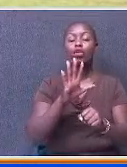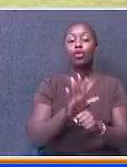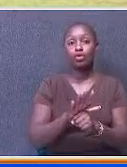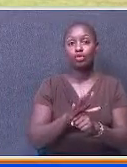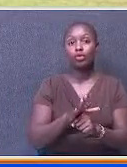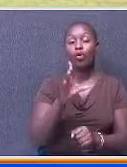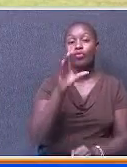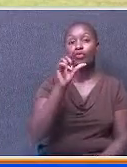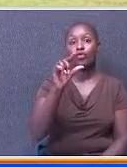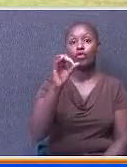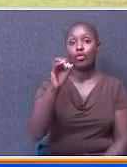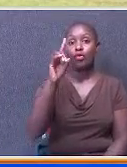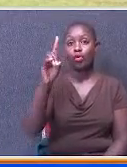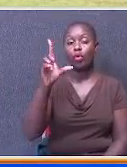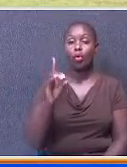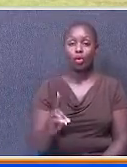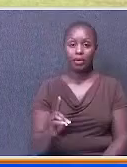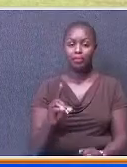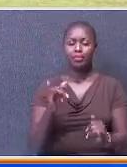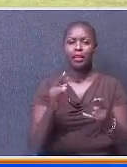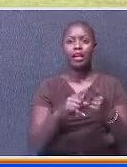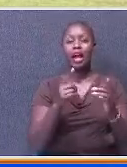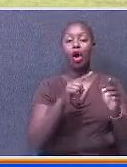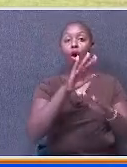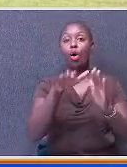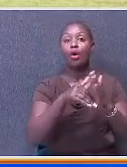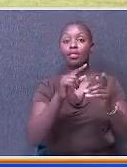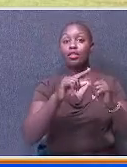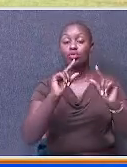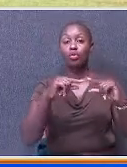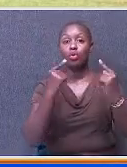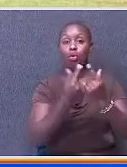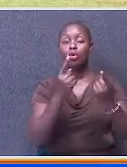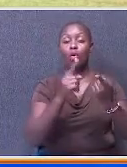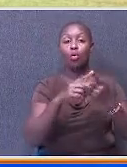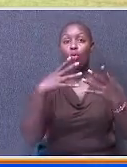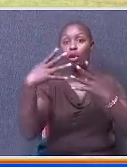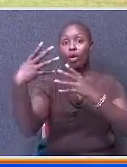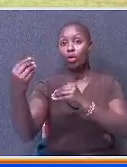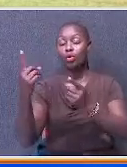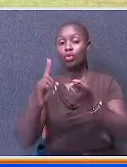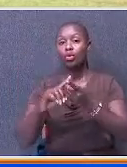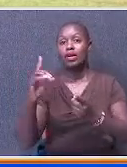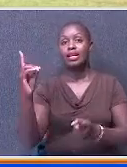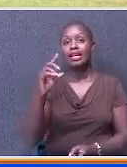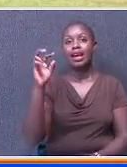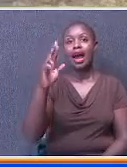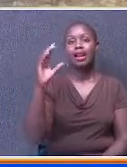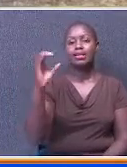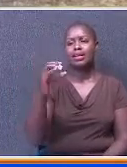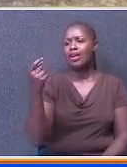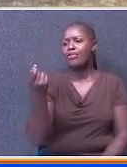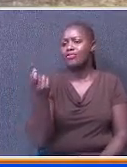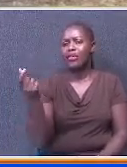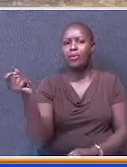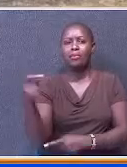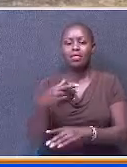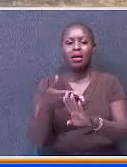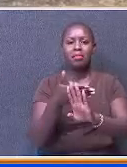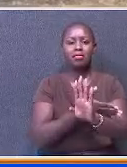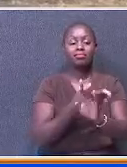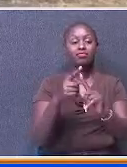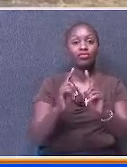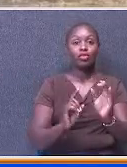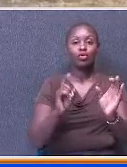majeshi vya Jumuiya ya Afrika Mashariki vinaelekea nchini DRC miezi michache baada ya taifa hilo kujiunga na Jumuiya ya